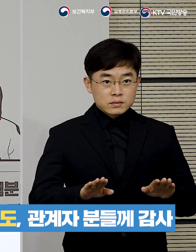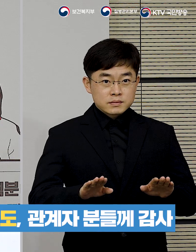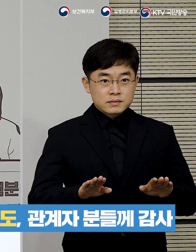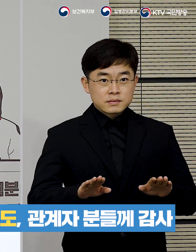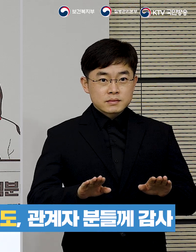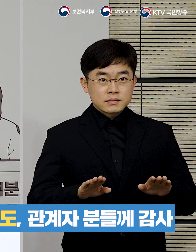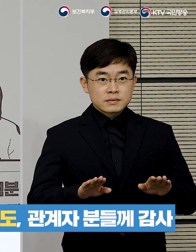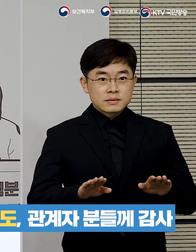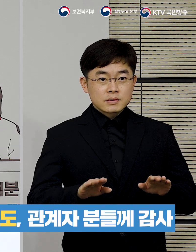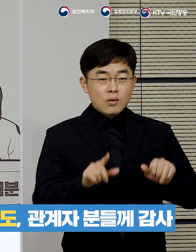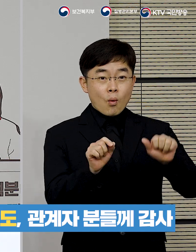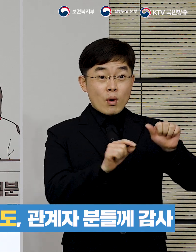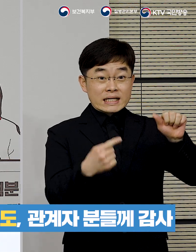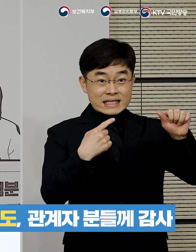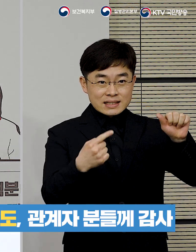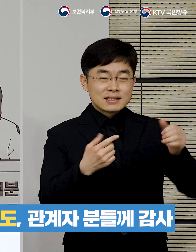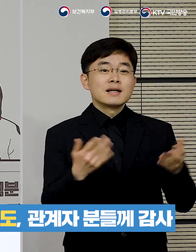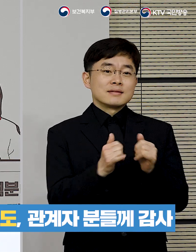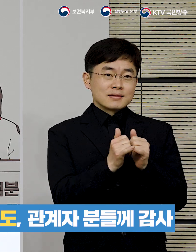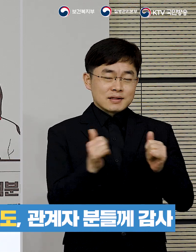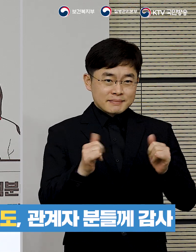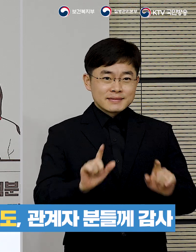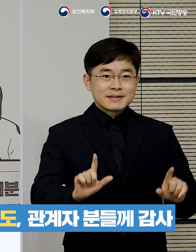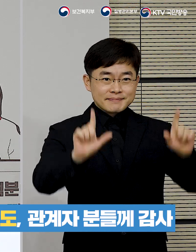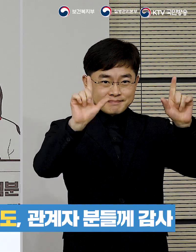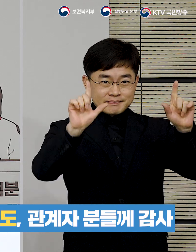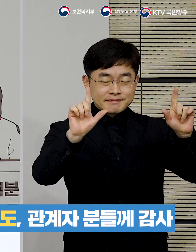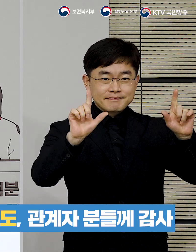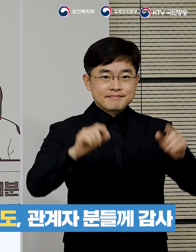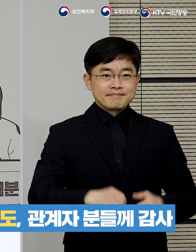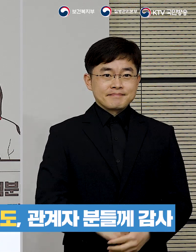오늘은 제130회 세계노동절입니다.